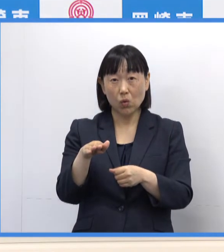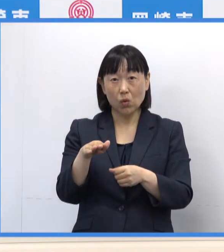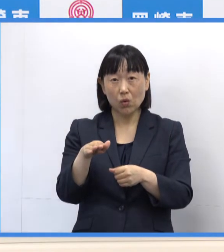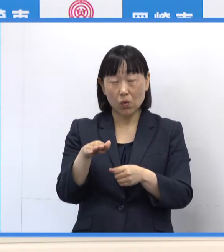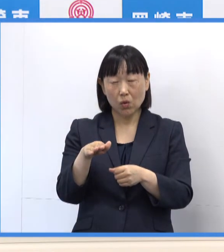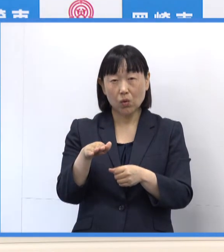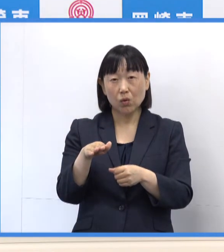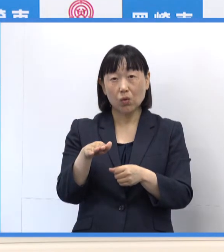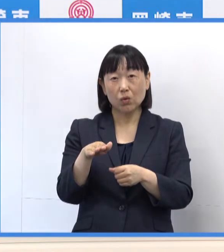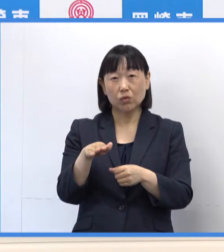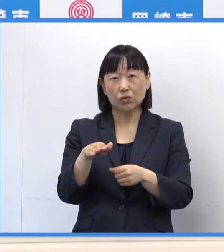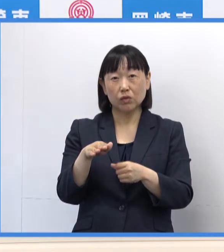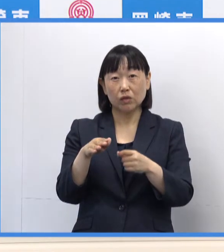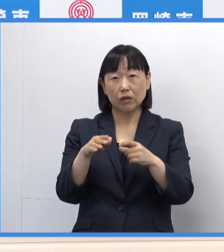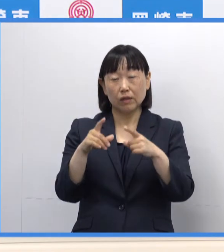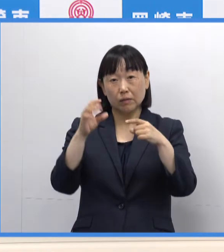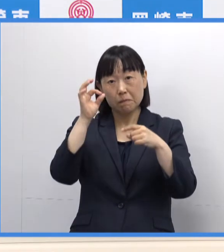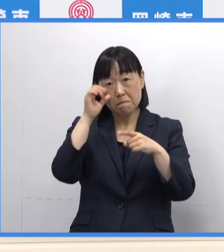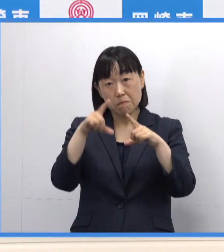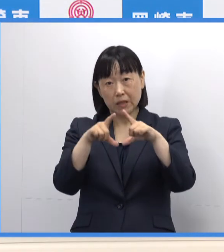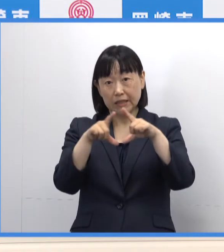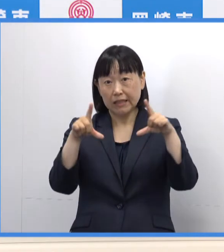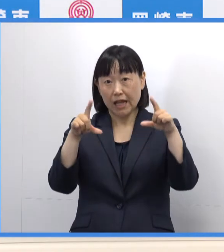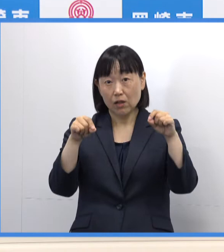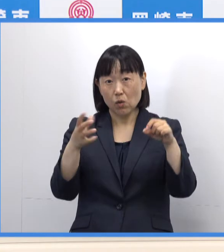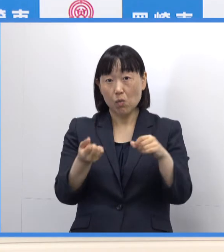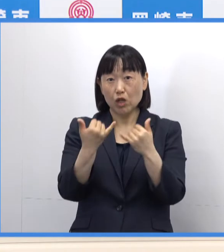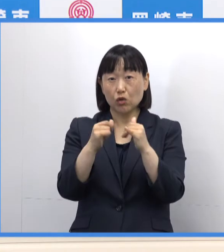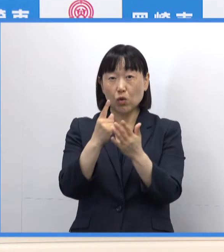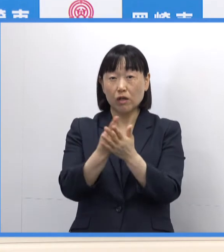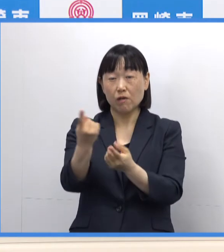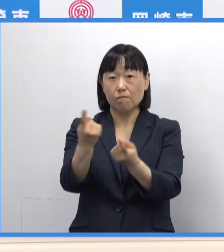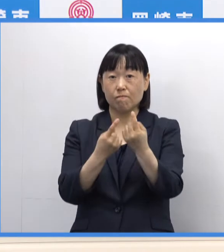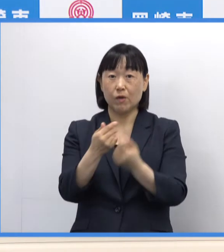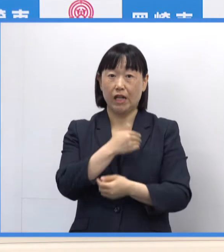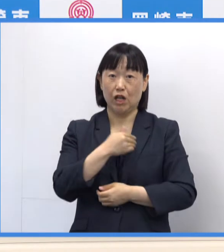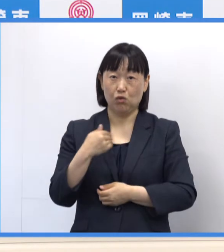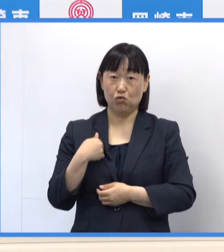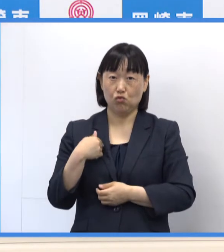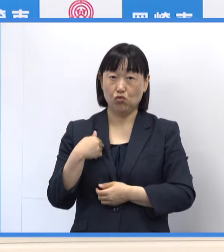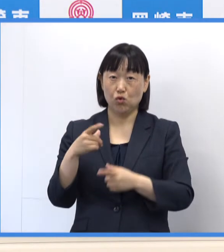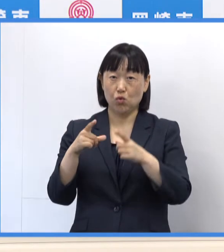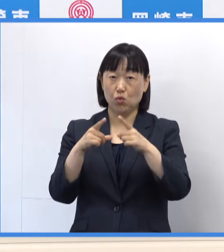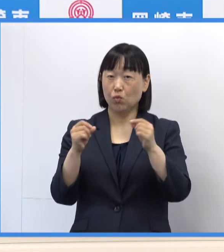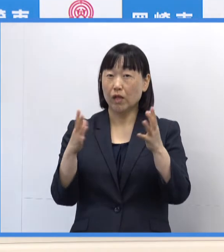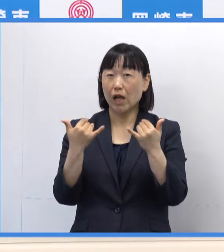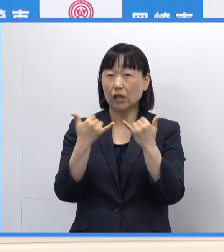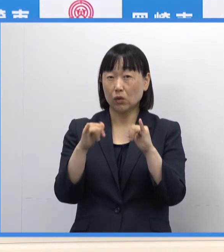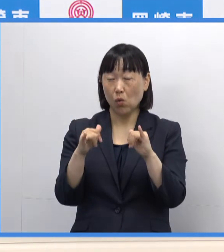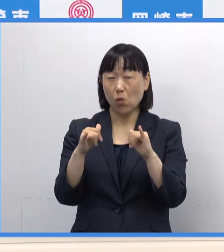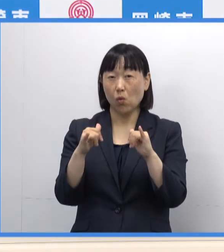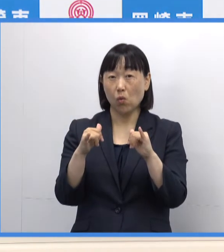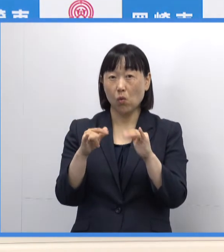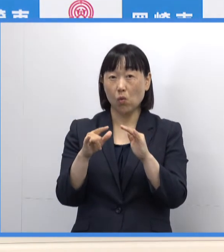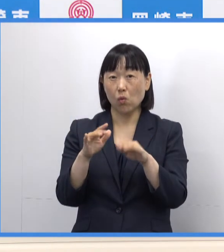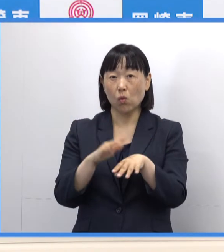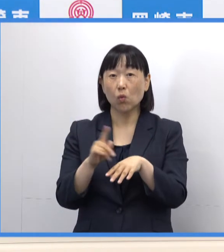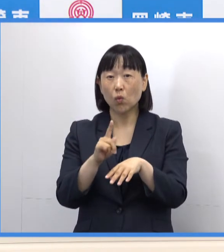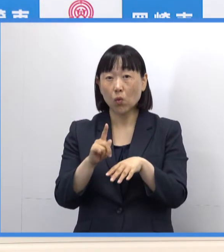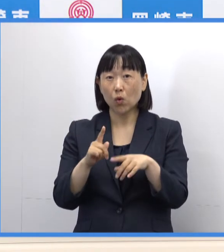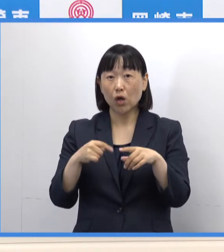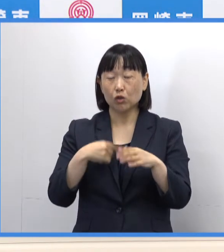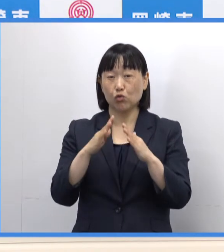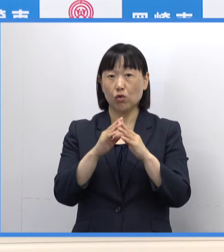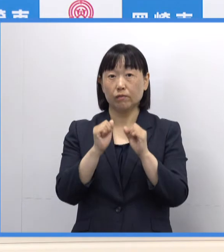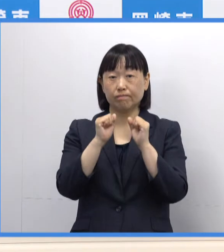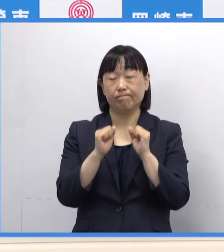会場付近には観覧チケットをお持ちの方のみご来場いただき、チケットをお持ちでない方は、ご自宅、あ